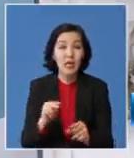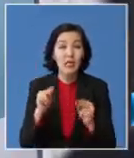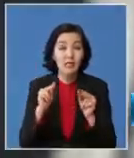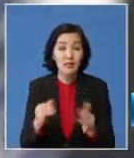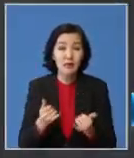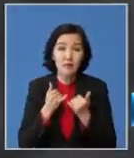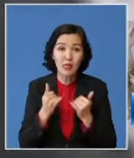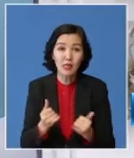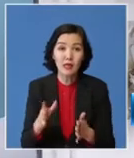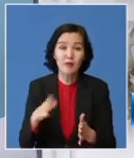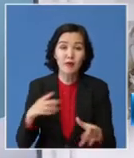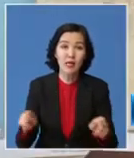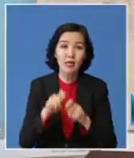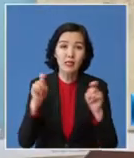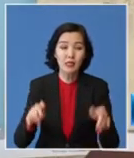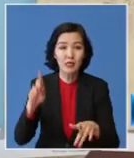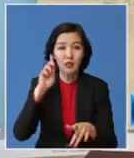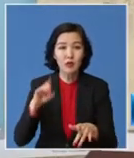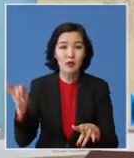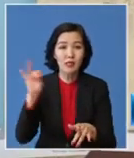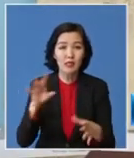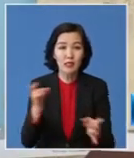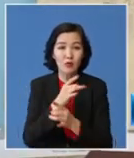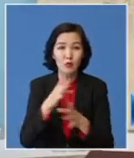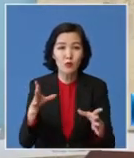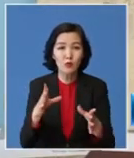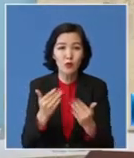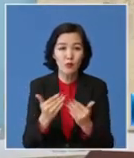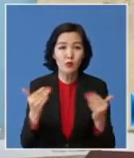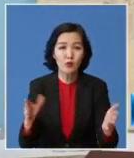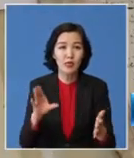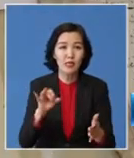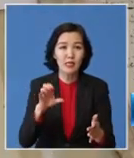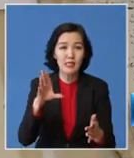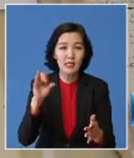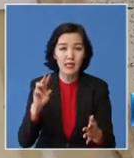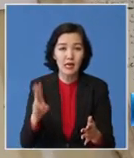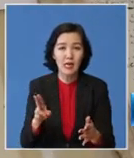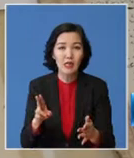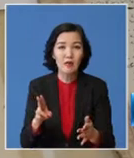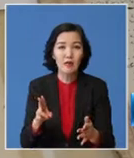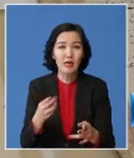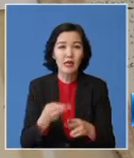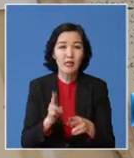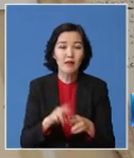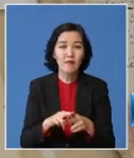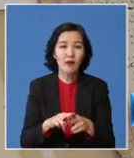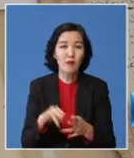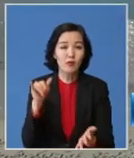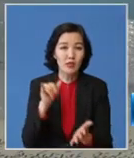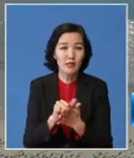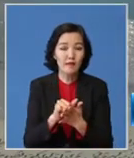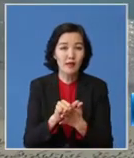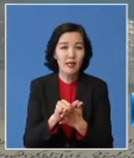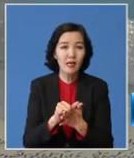Действительно, благодаря ему и был открыт государственный историко-культурный заповедник музей ИСЦИК. К слову, кроме этого,